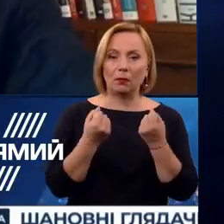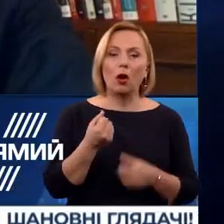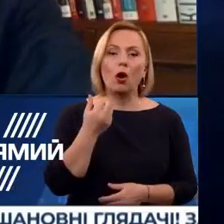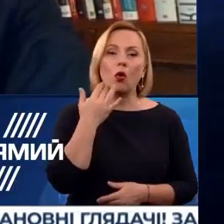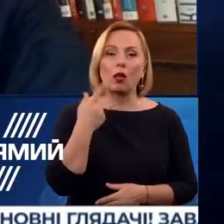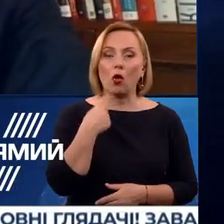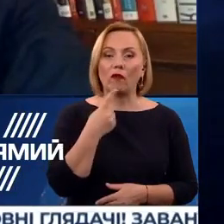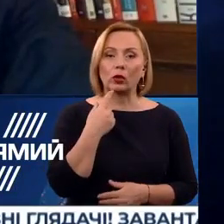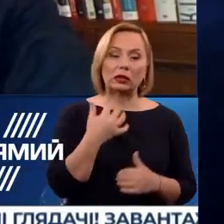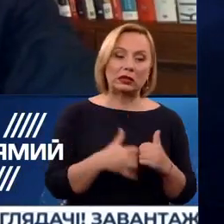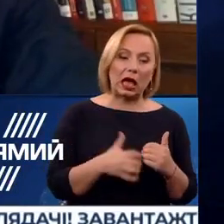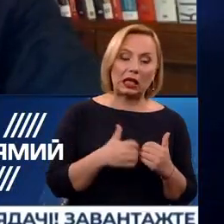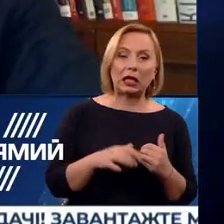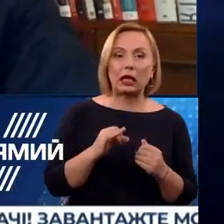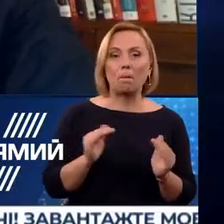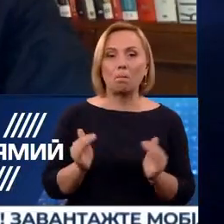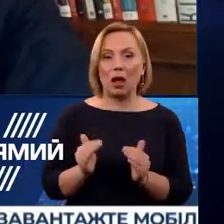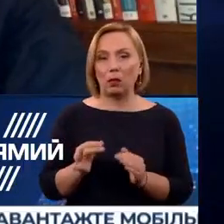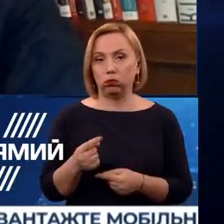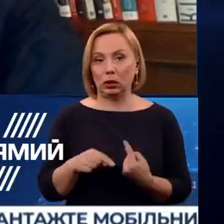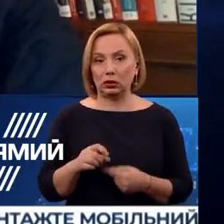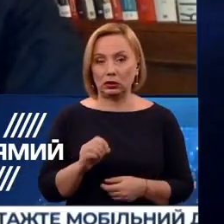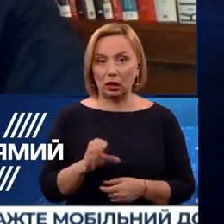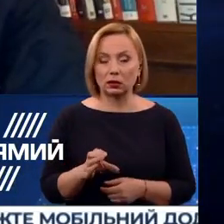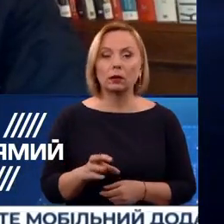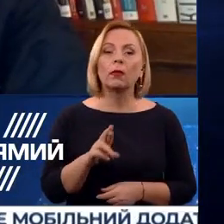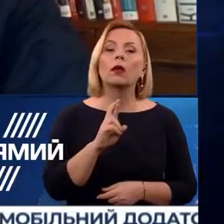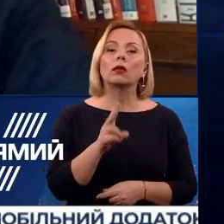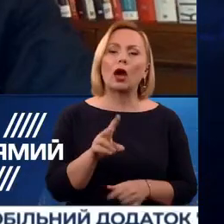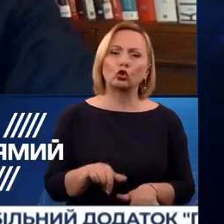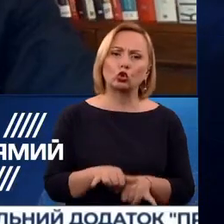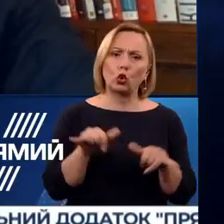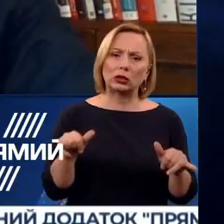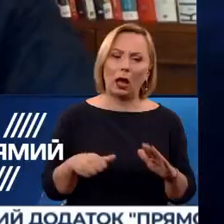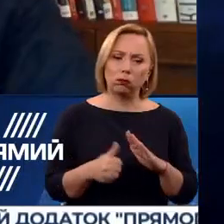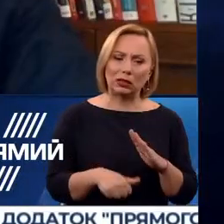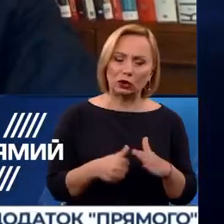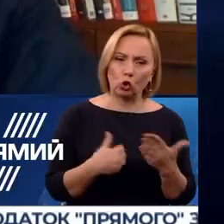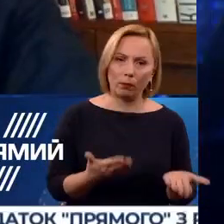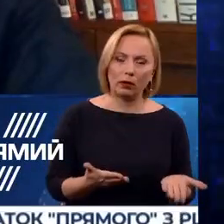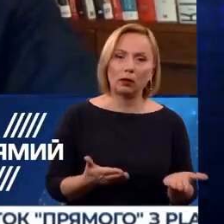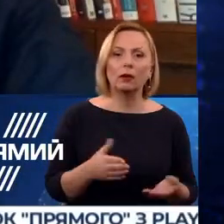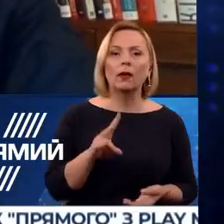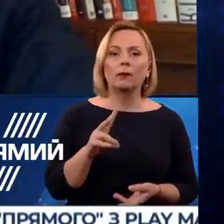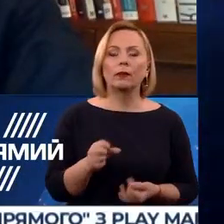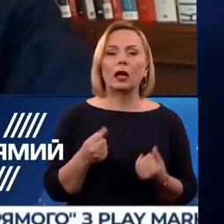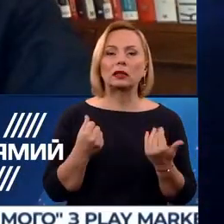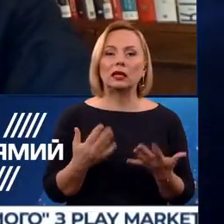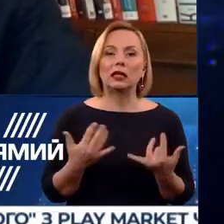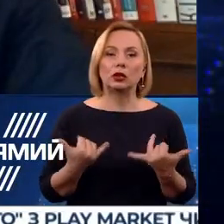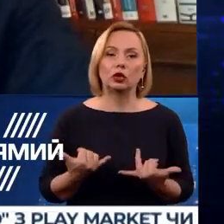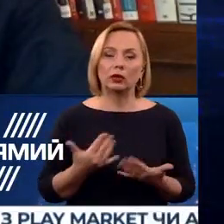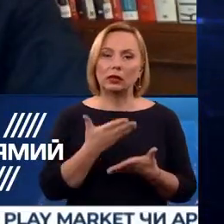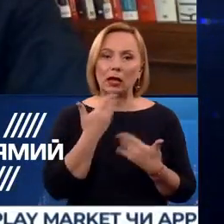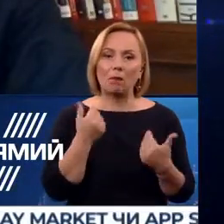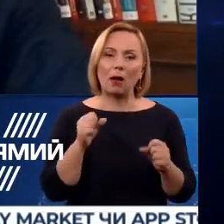середній, про малий бізнес, зрештою. І ось ми бачимо, і по-перше, як зростає безробіття, і по-друге, те, наскільки сьогодні немає можливості у